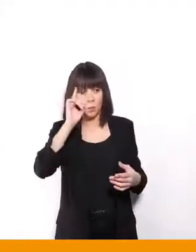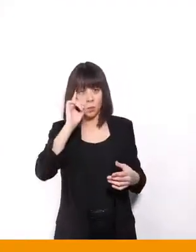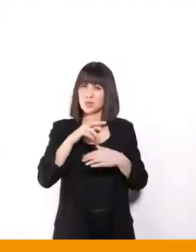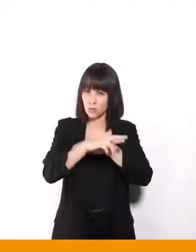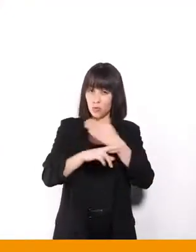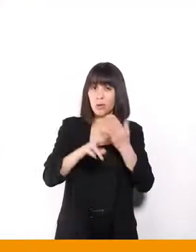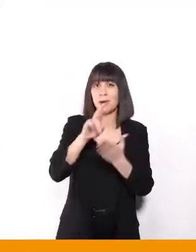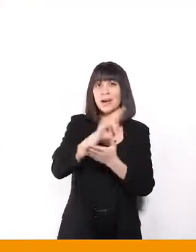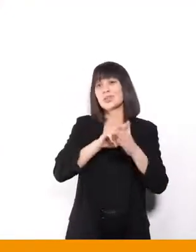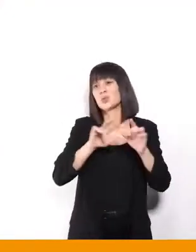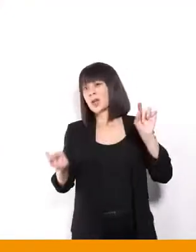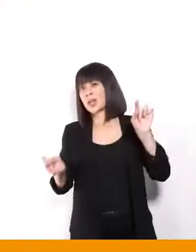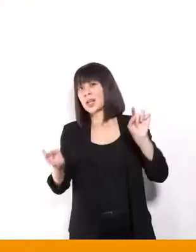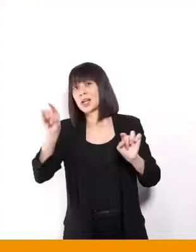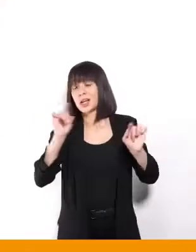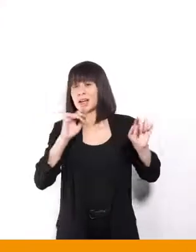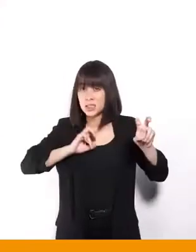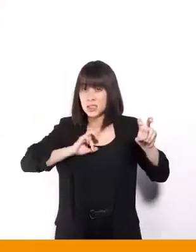nous,